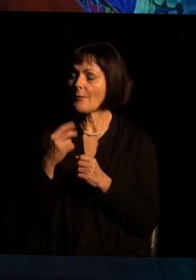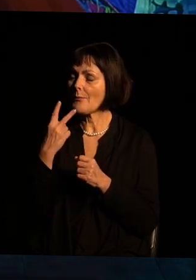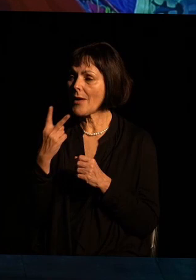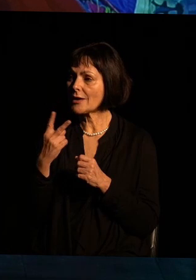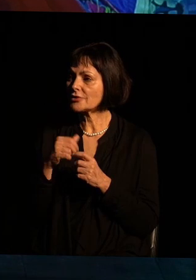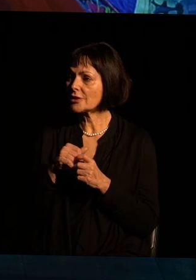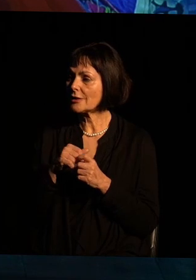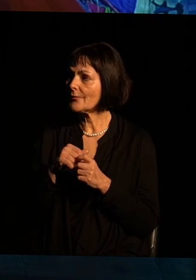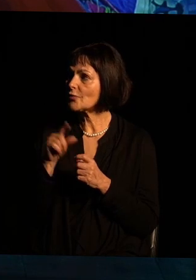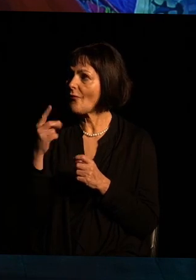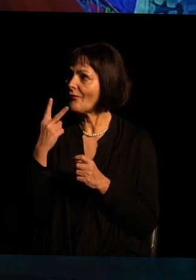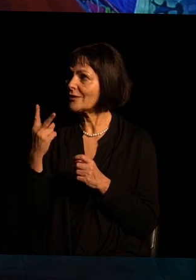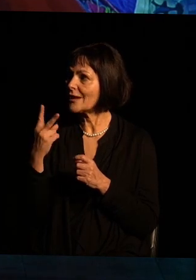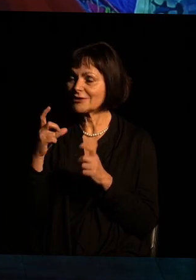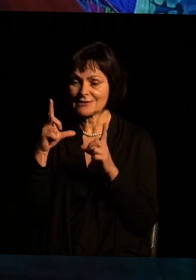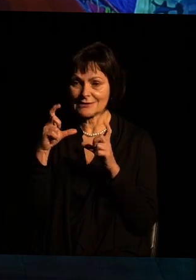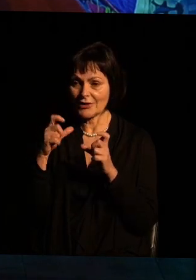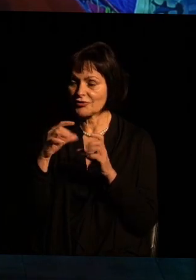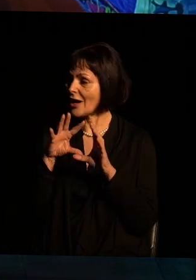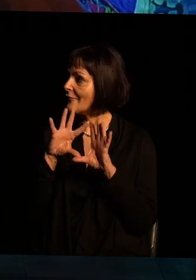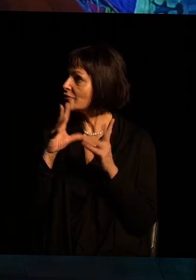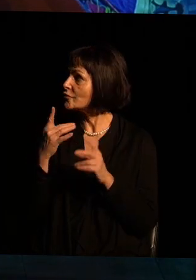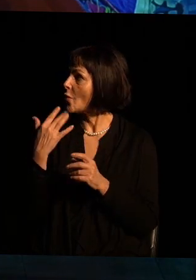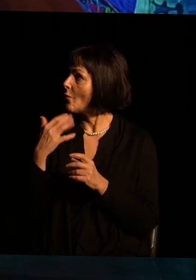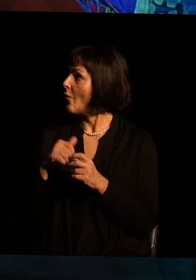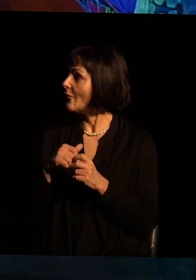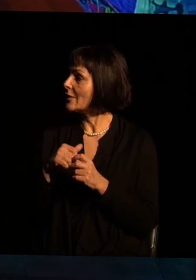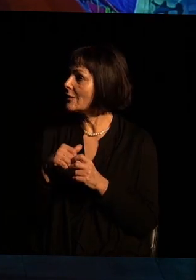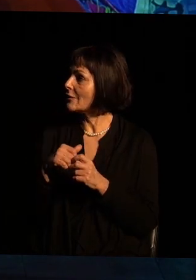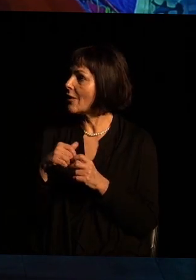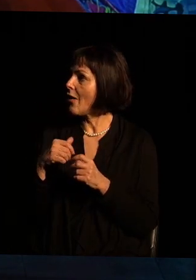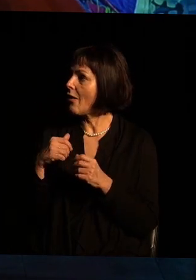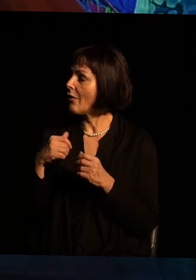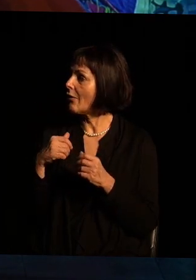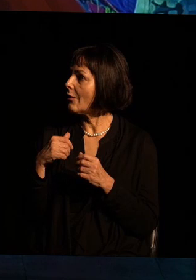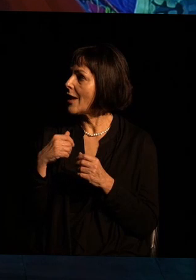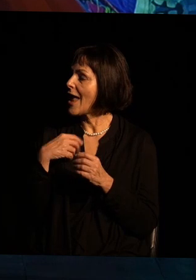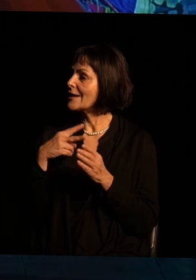twój, na ciebie tutaj widać, to zdjęcie chyba mówi wszystko, to lewe, czyli